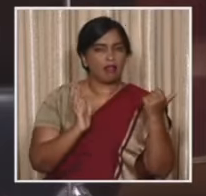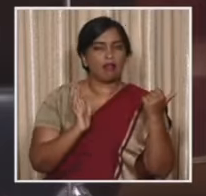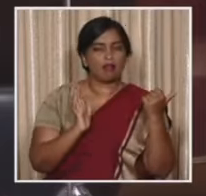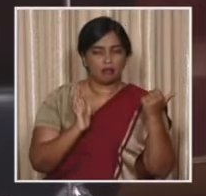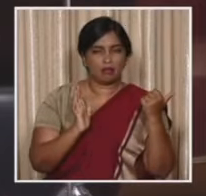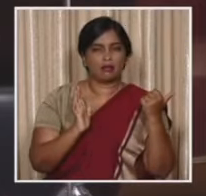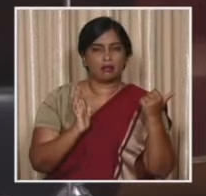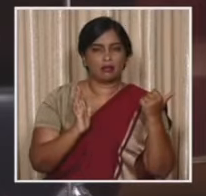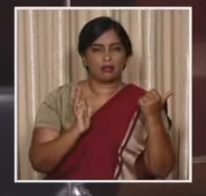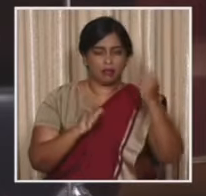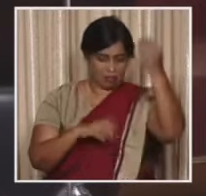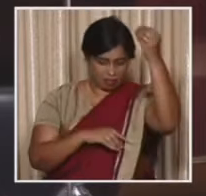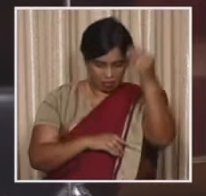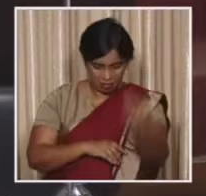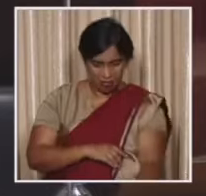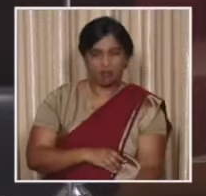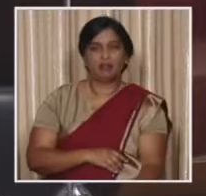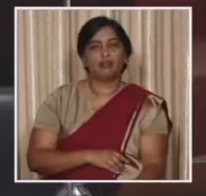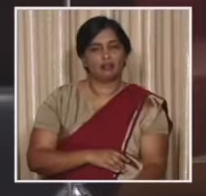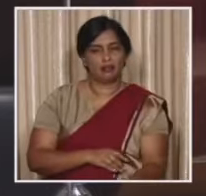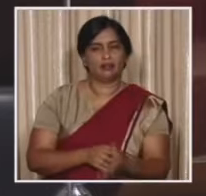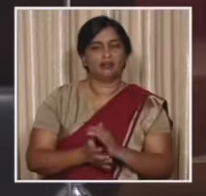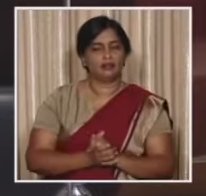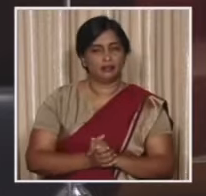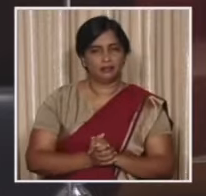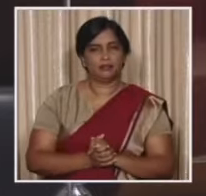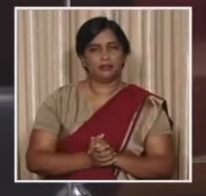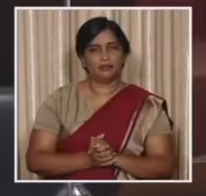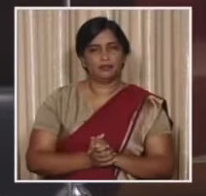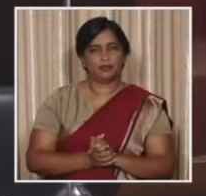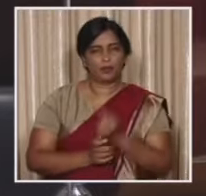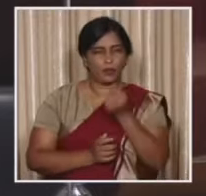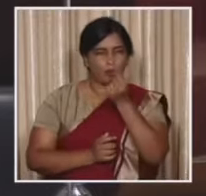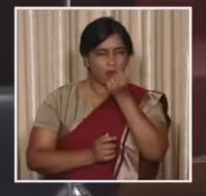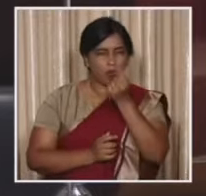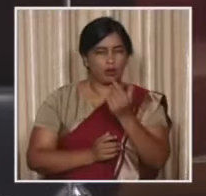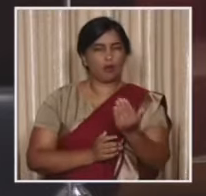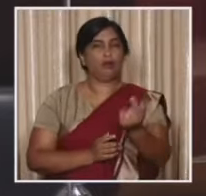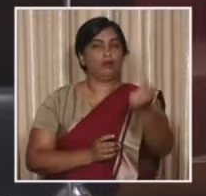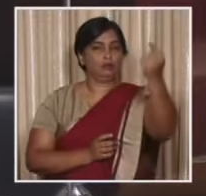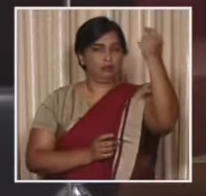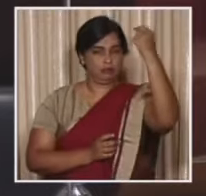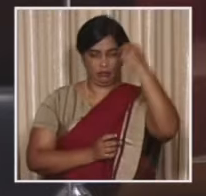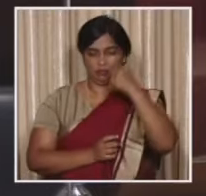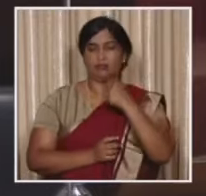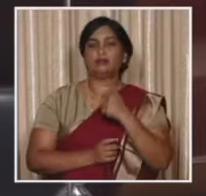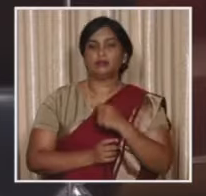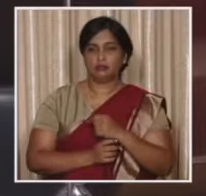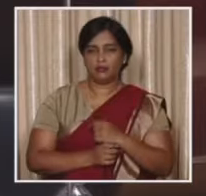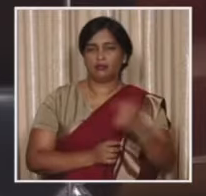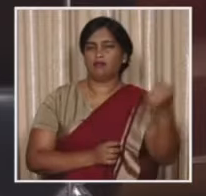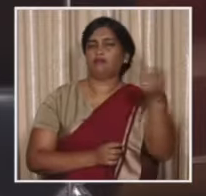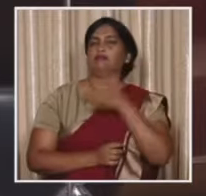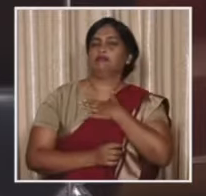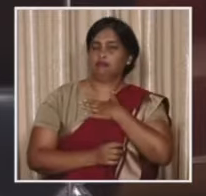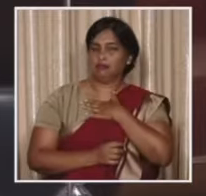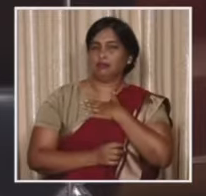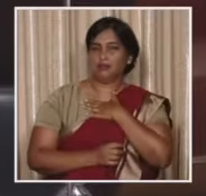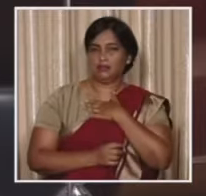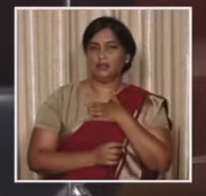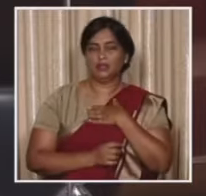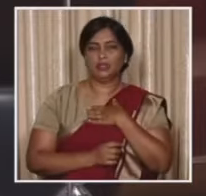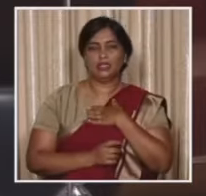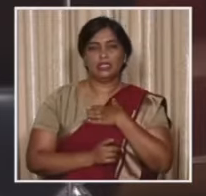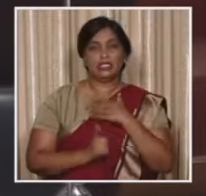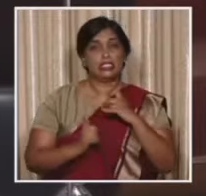itu bagai depa bulte ke badu la. Tak anggal kiri pihak utk dia orang itu bateri kebadi lo.